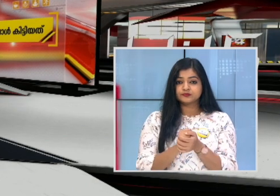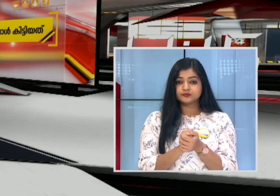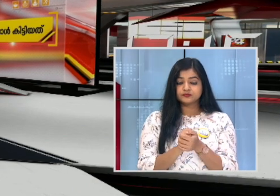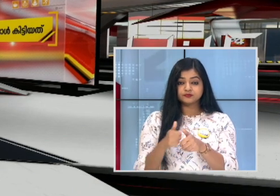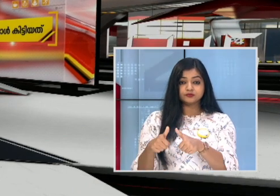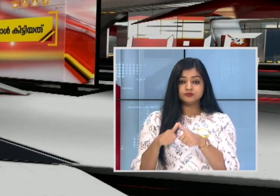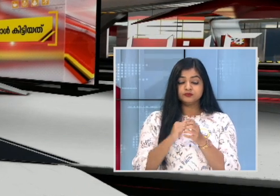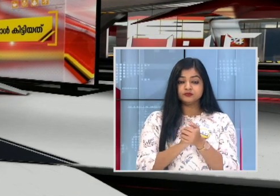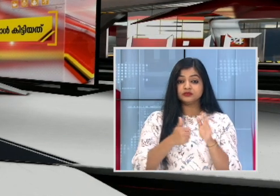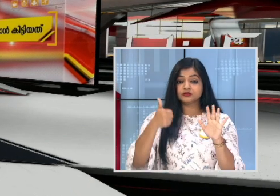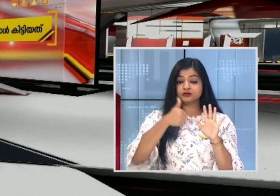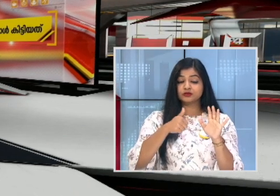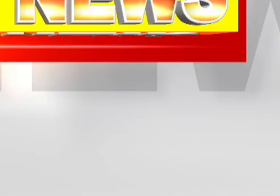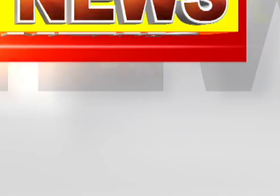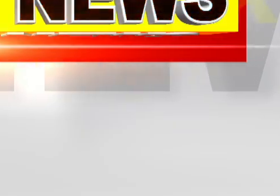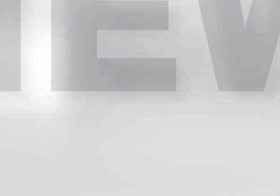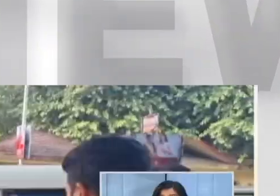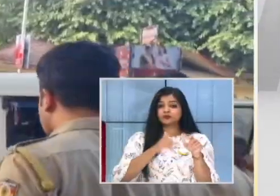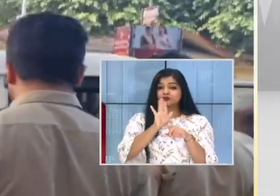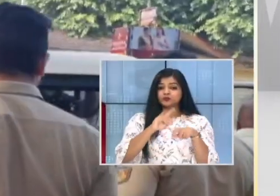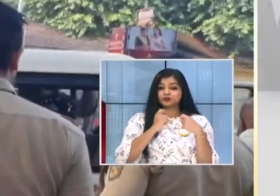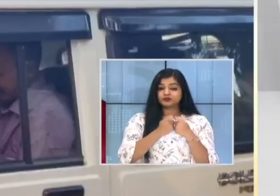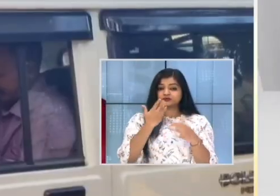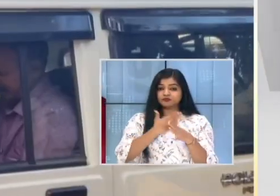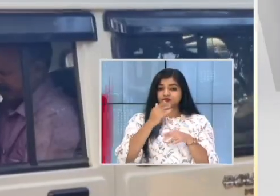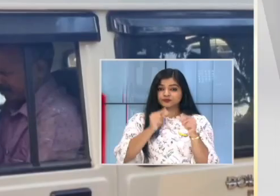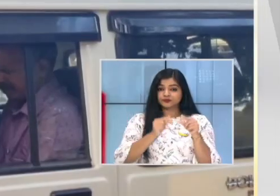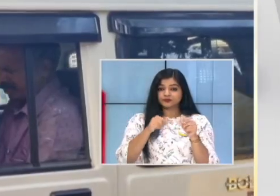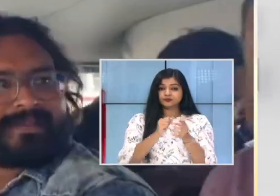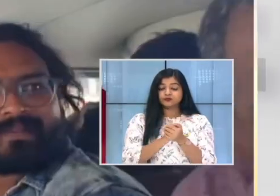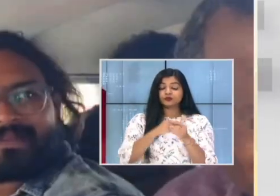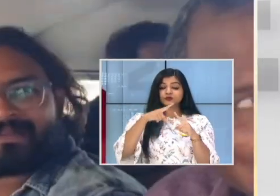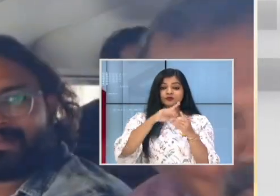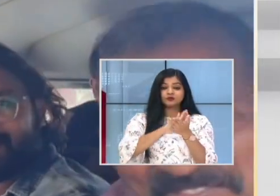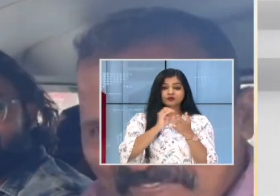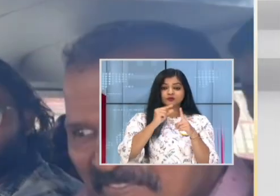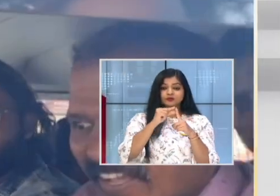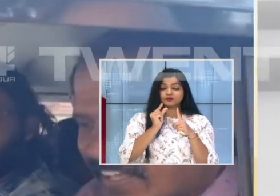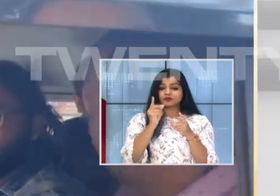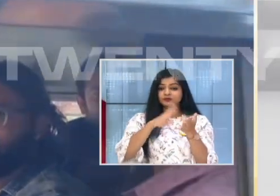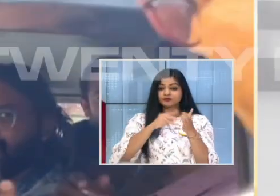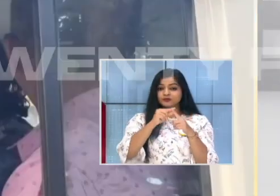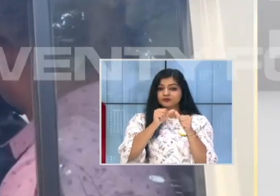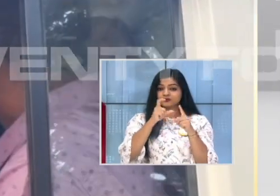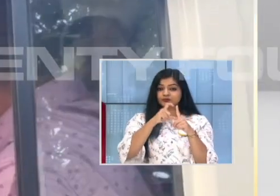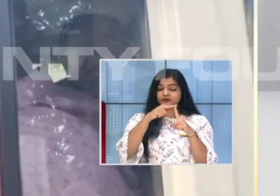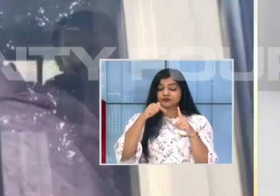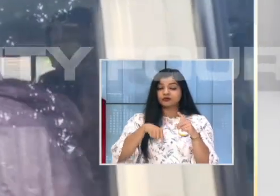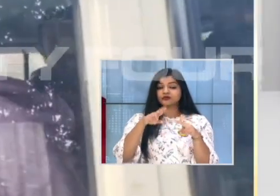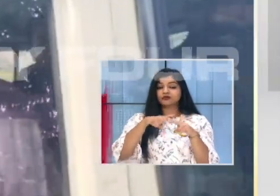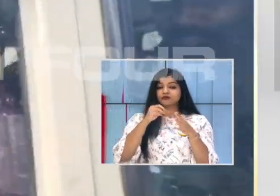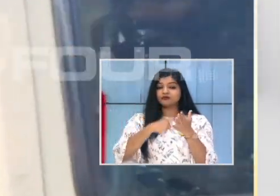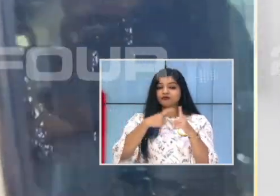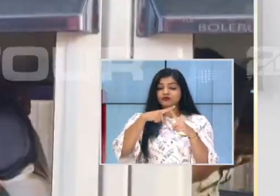സ്മിത, 6 യൂത്ത് കോൺഗ്രസ് പ്രവർത്തകരെയാണ് തോപ്പുംപടി ഫോർട്ട് കൊച്ചി പോലീസ് അല്പസമയം മുമ്പ് കസ്റ്റഡിയിലെടുത്തത്. ഇവരുടെ അറസ്റ്റ്